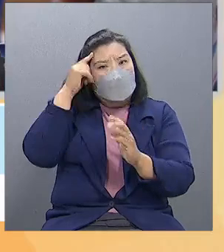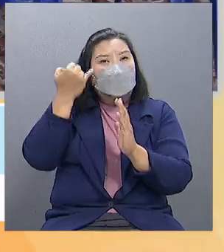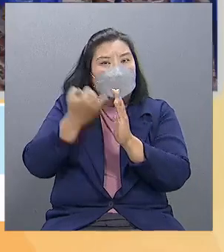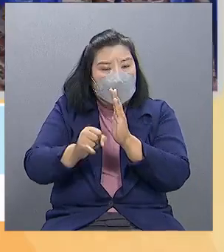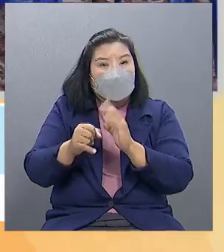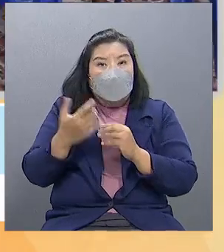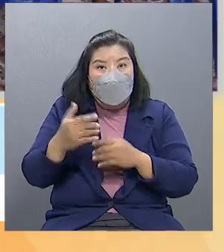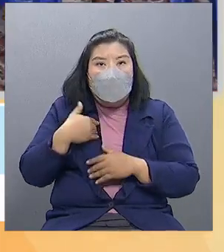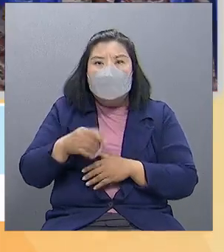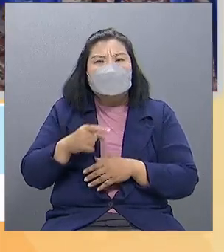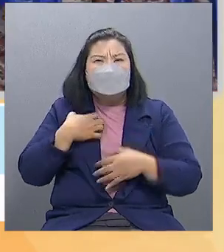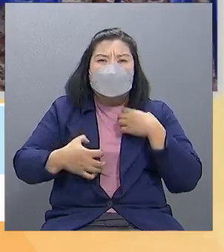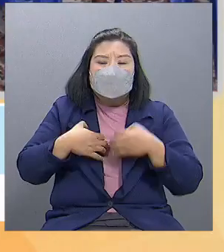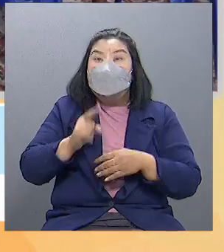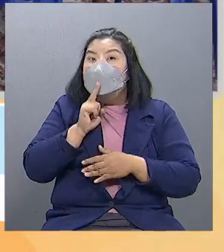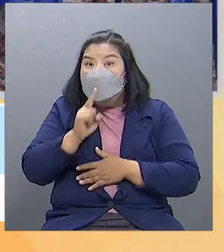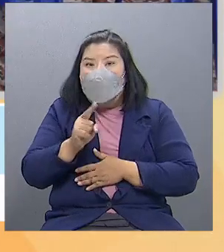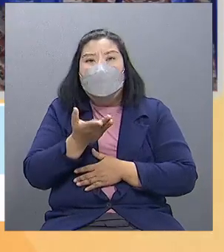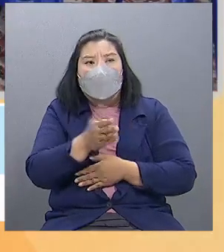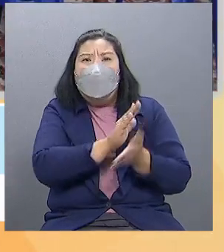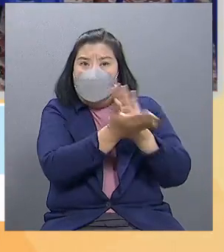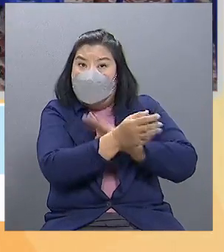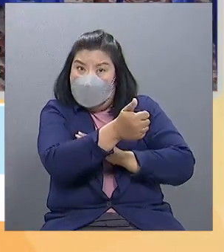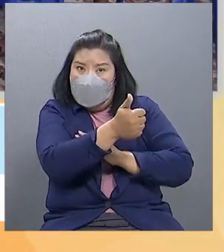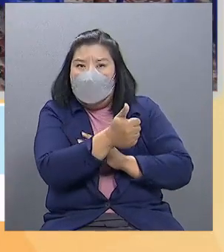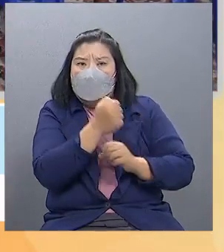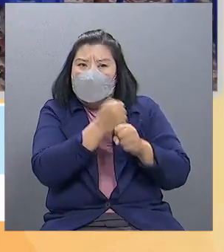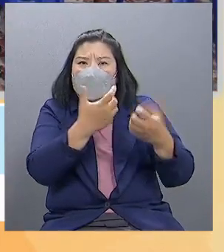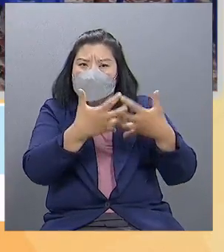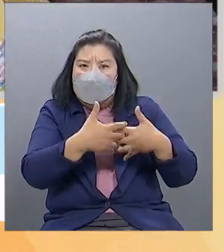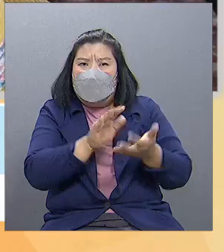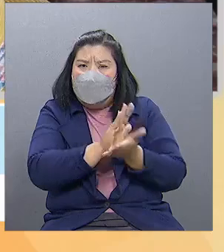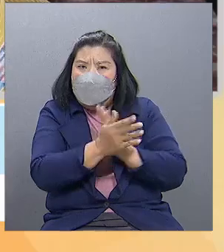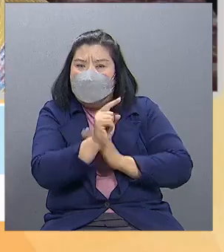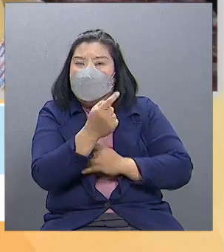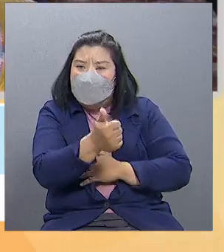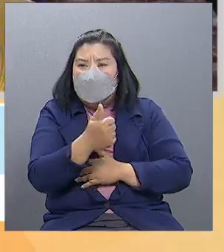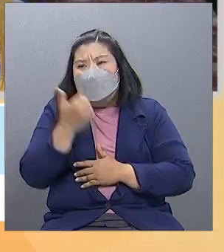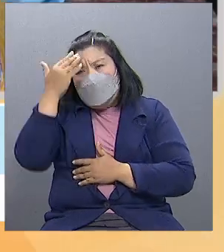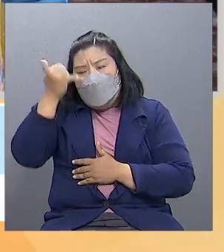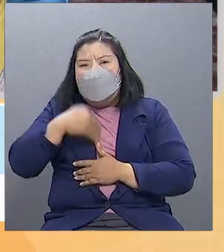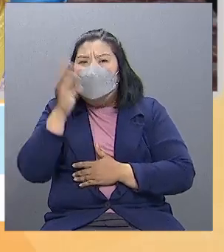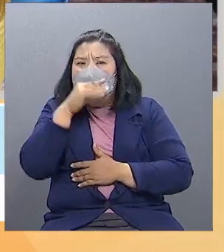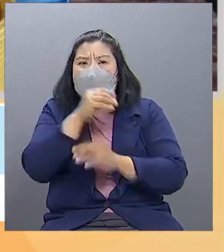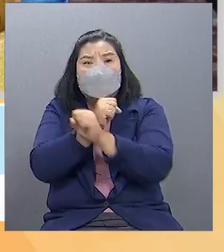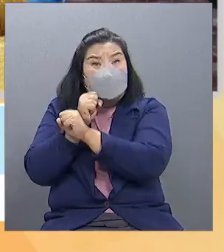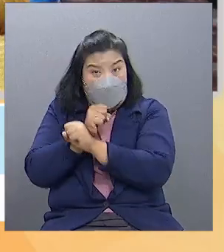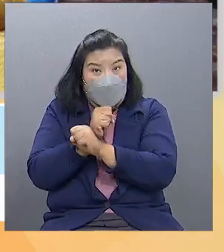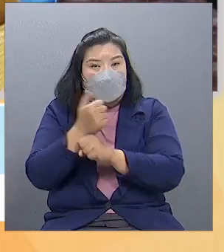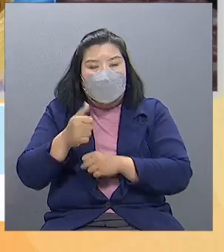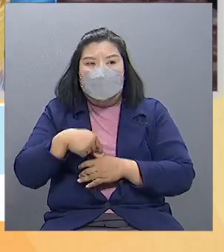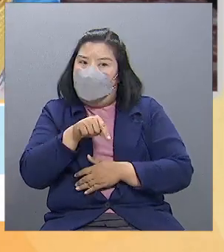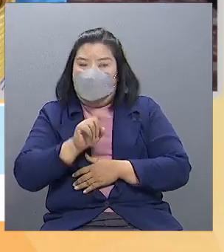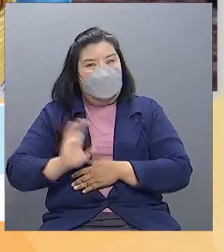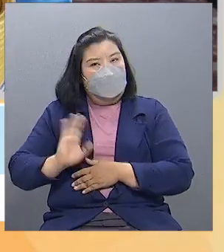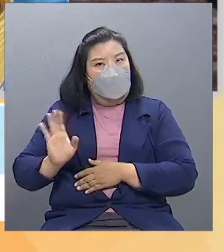Sergeantจะขอกรumeประเภทเดีว เพื่ให้มดีขึ้นมนไม่ใช่การ ไม่ใช